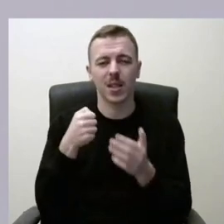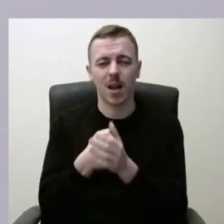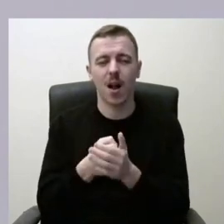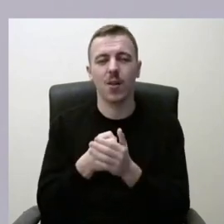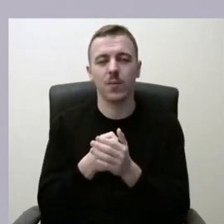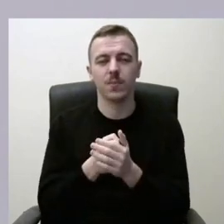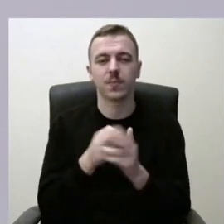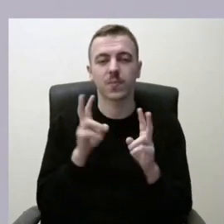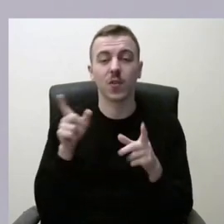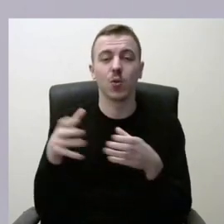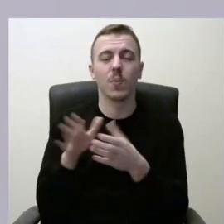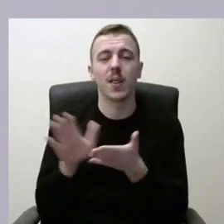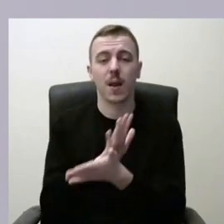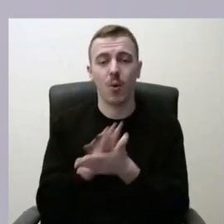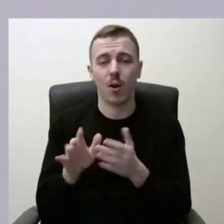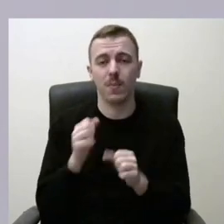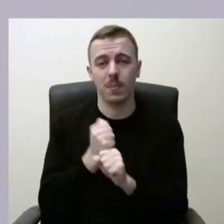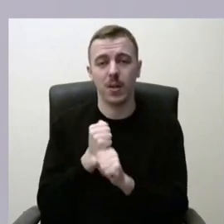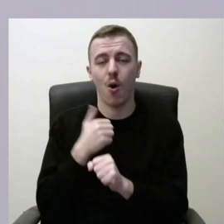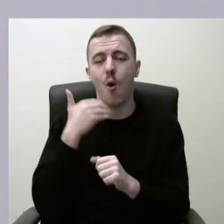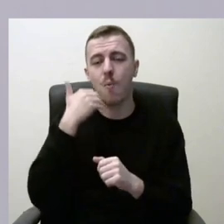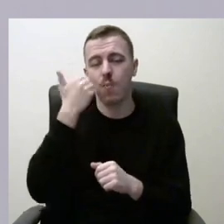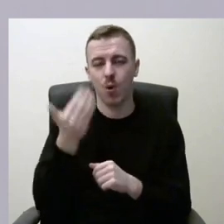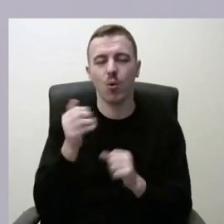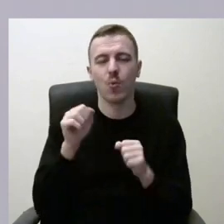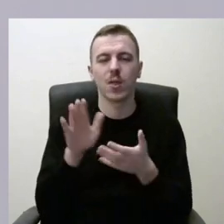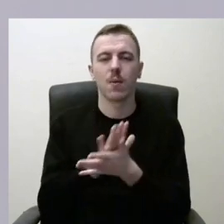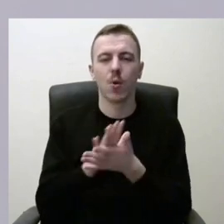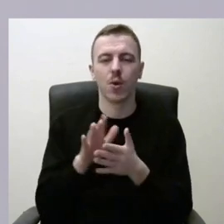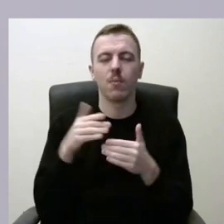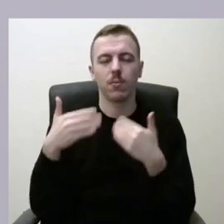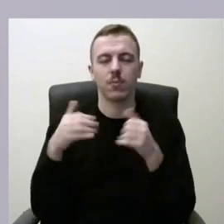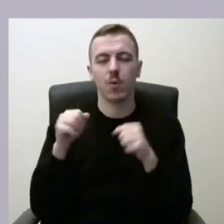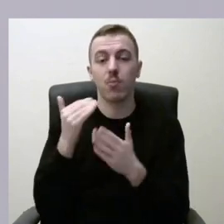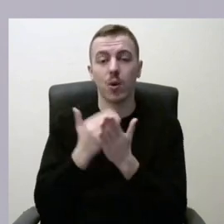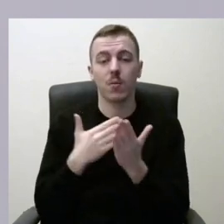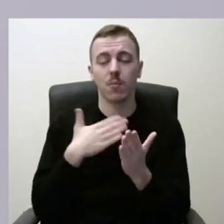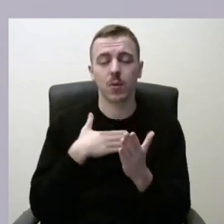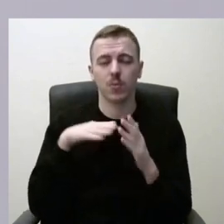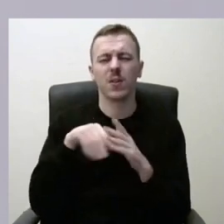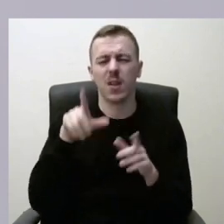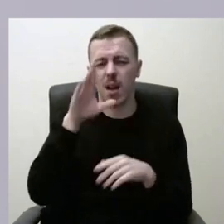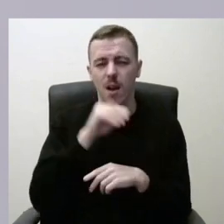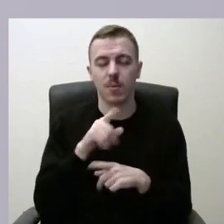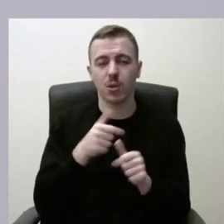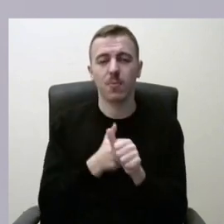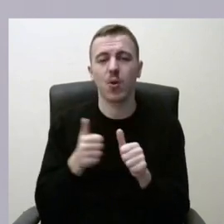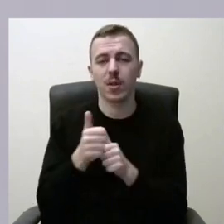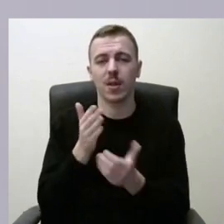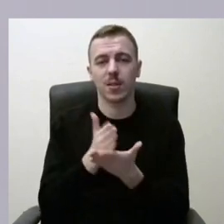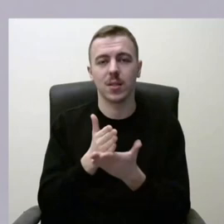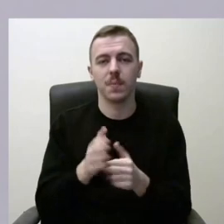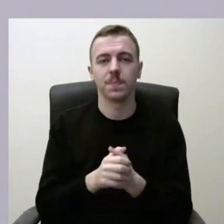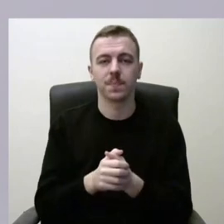šioms grupėms nemokamą padaryti. O po to eiti prie nemokamo, kas yra mūsų programai. Tai visiškai įmanoma ir tai yra prioritetų dalykas. Kada